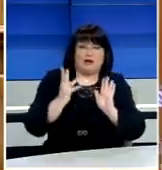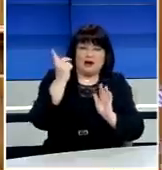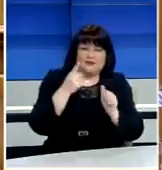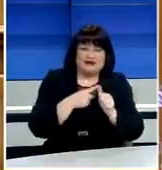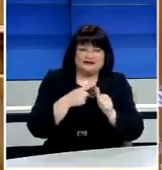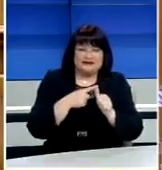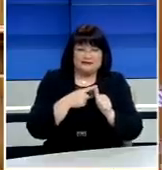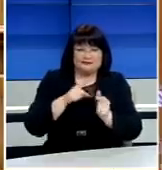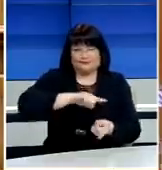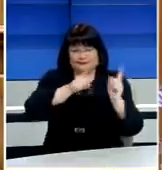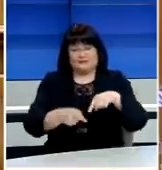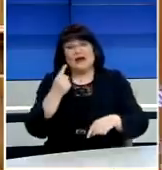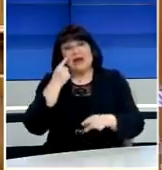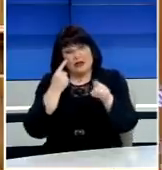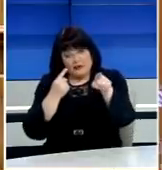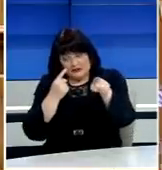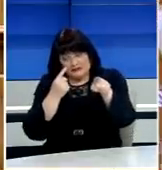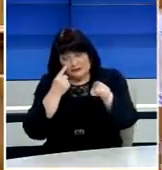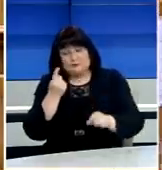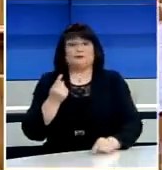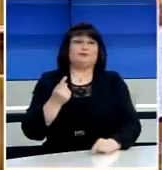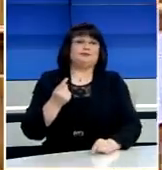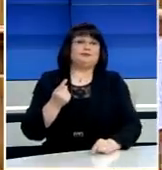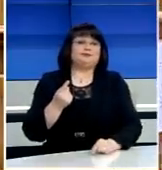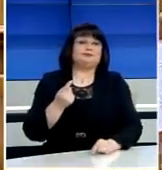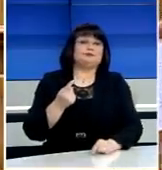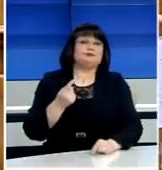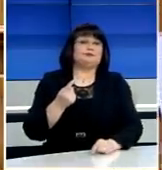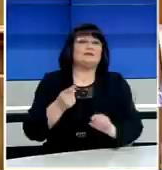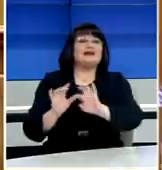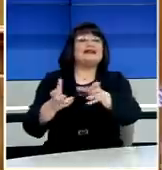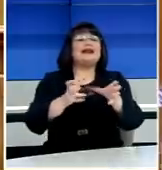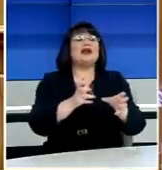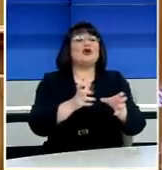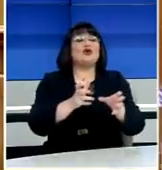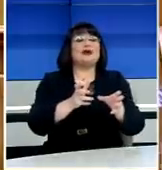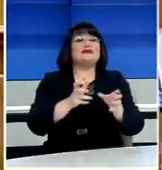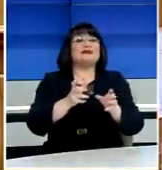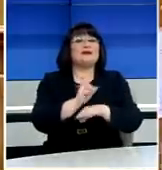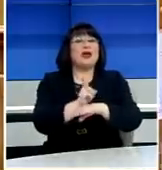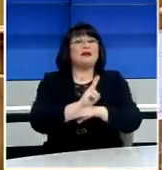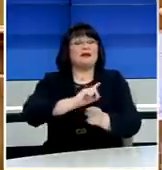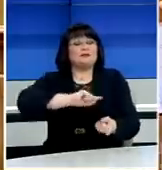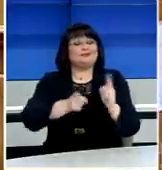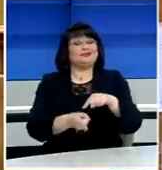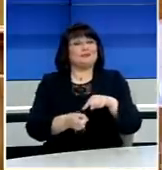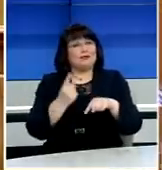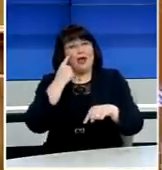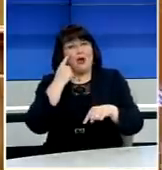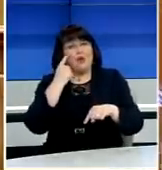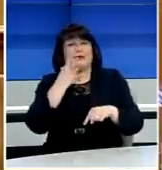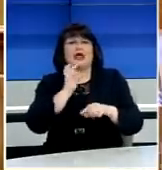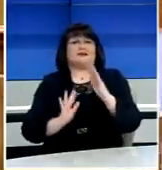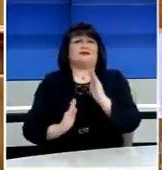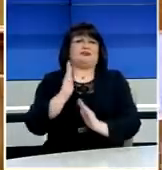αν γυρίσουμε ανάποδα όμως, τα κάνανε κάποια μέσα ενημέρωση αυτά, δείχναν ανάποδα τους χάρτες. Πρώτη λοιπόν από